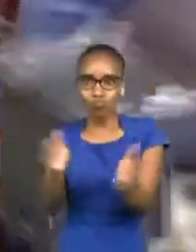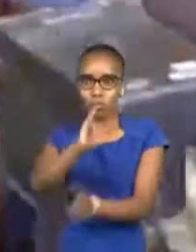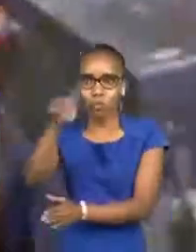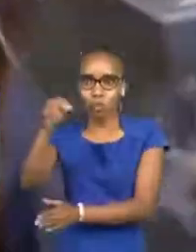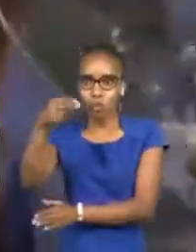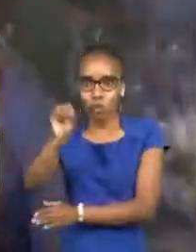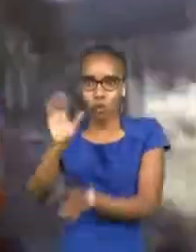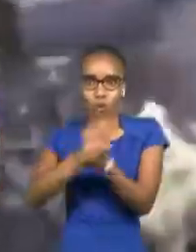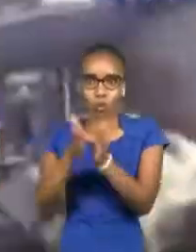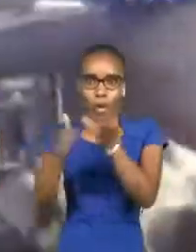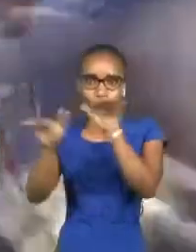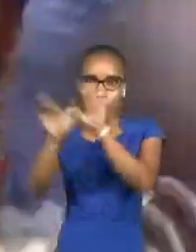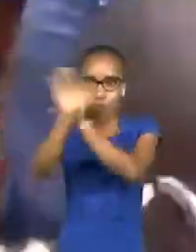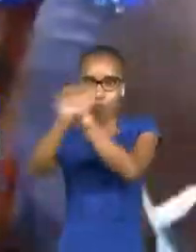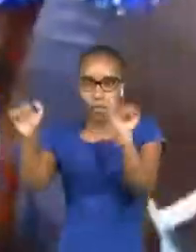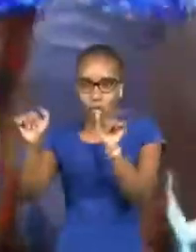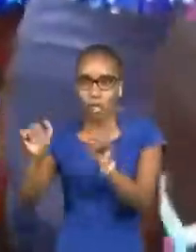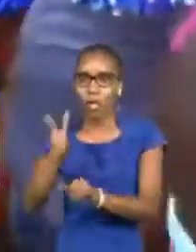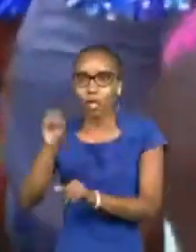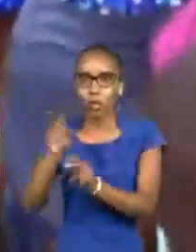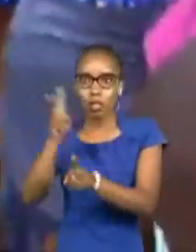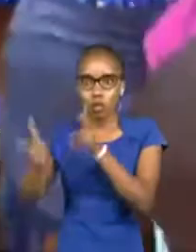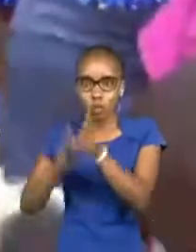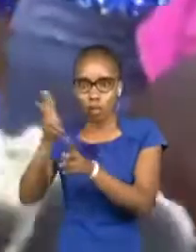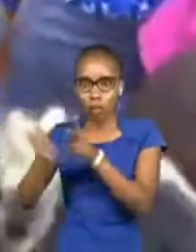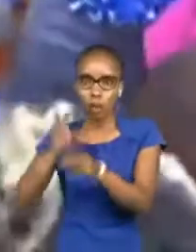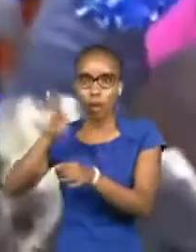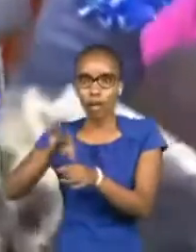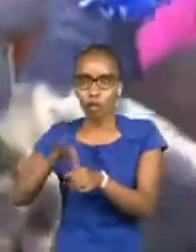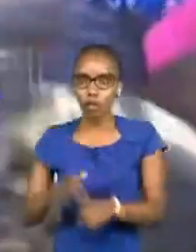president in the 2022 presidential race. Joel Chacha, Switch TV.